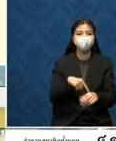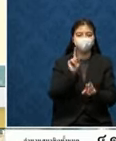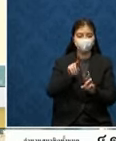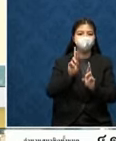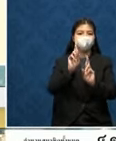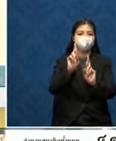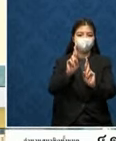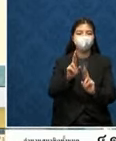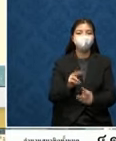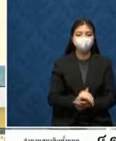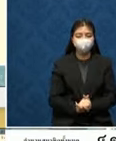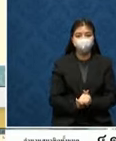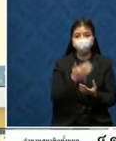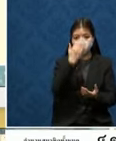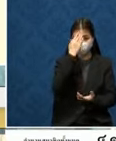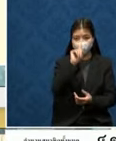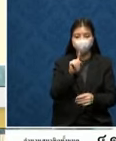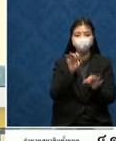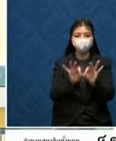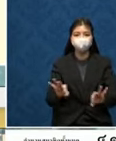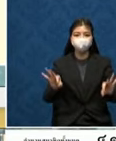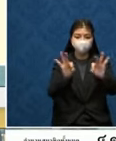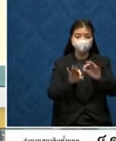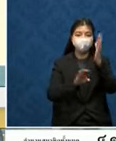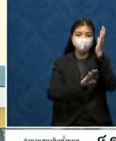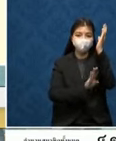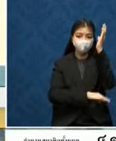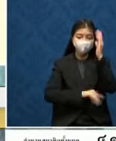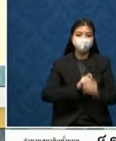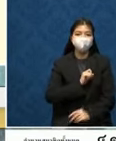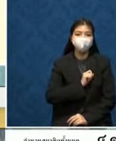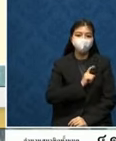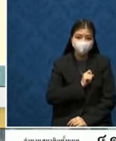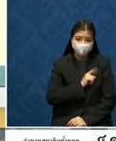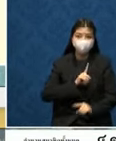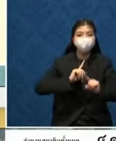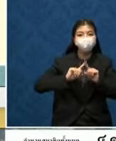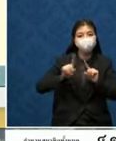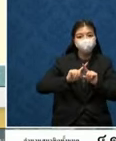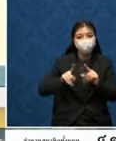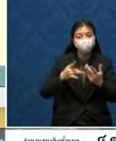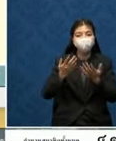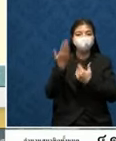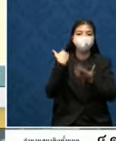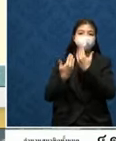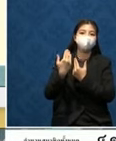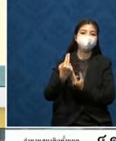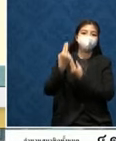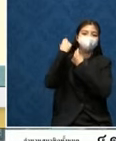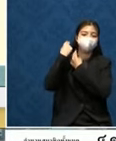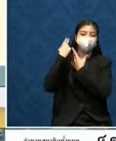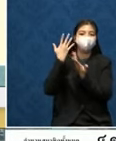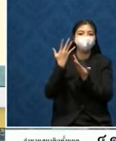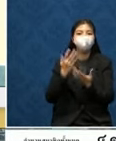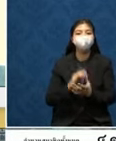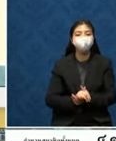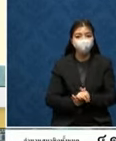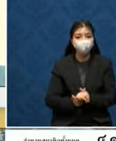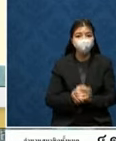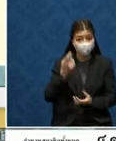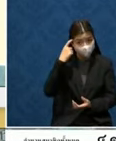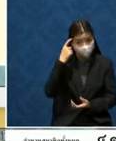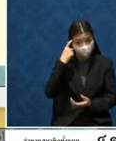อย่างที่สุดในเรื่องนี้เพราะมันเป็นประเด็นเกี่ยวกับเรื่องศาสนาด้วยนะครับเกี่ยวกับเรื่องประวัติศาสตร์ด้วยชาติพันธุ์ต่างๆท่านรู้เรื่องบ้างหรือ